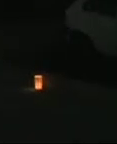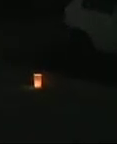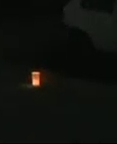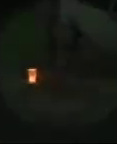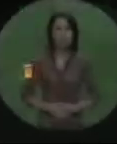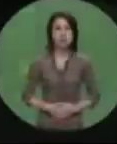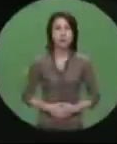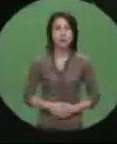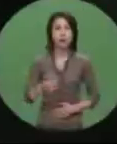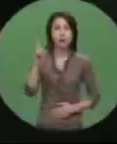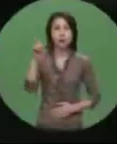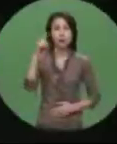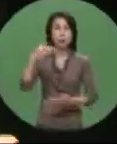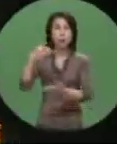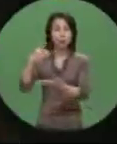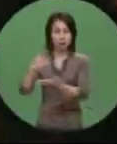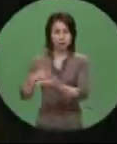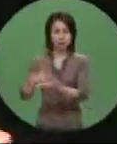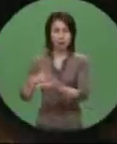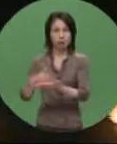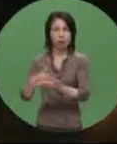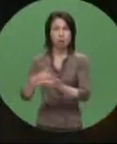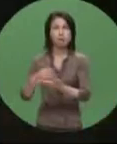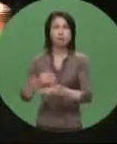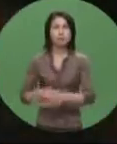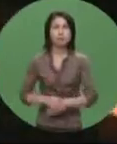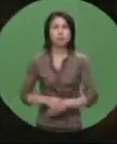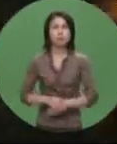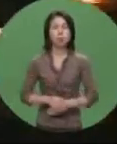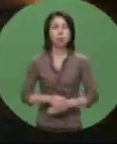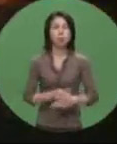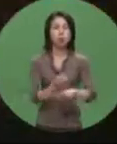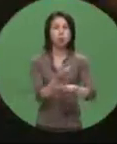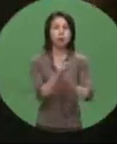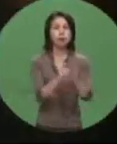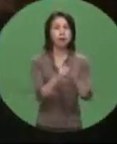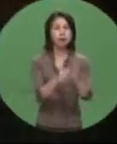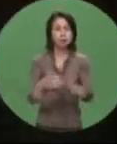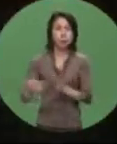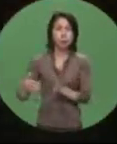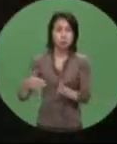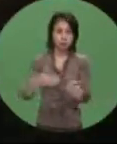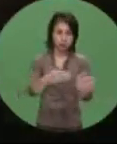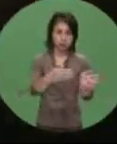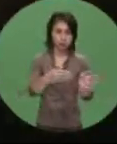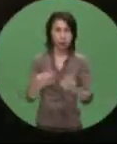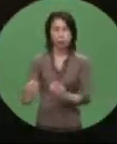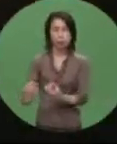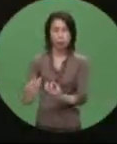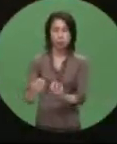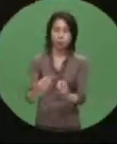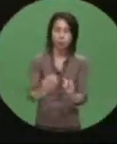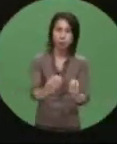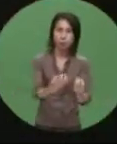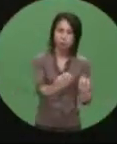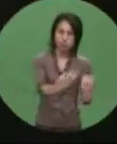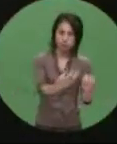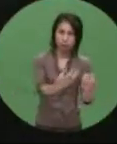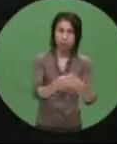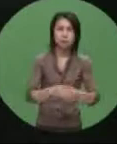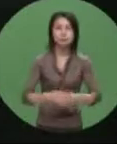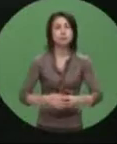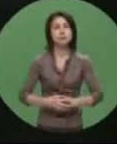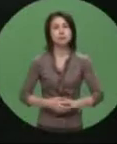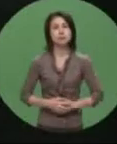こちらは生駒駅前から参道を歩いて宝山寺まで光でつなごうと、生駒駅参道入り